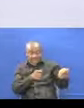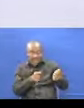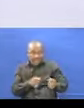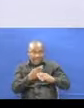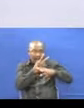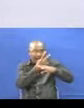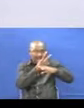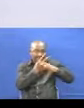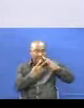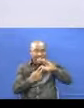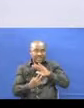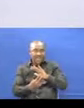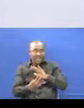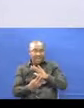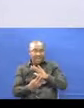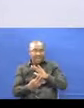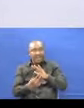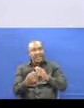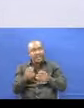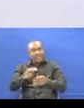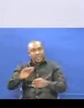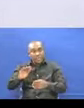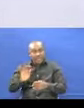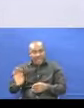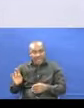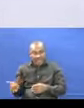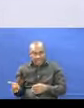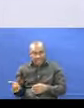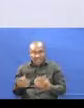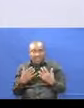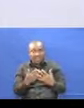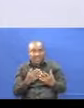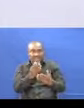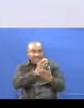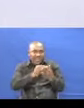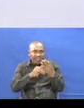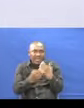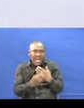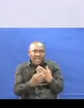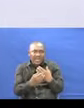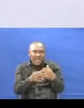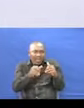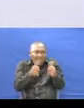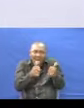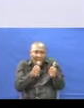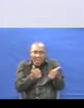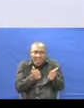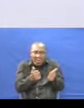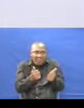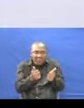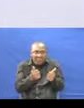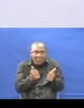yetu. Swali linasemaje? Swali linasema hivi, je, ni sehemu gani ya shamba haijalimwa?